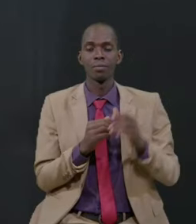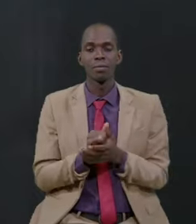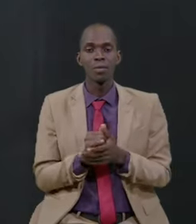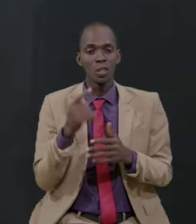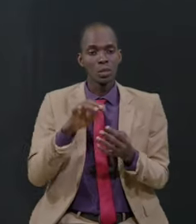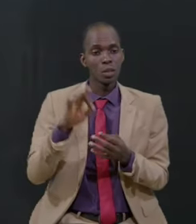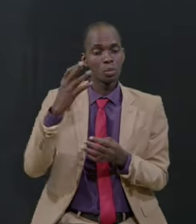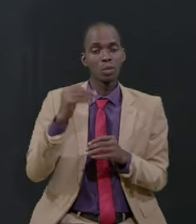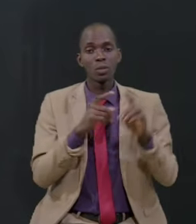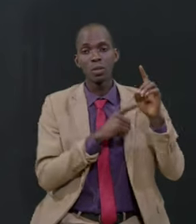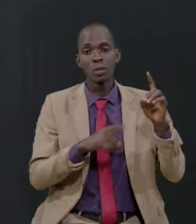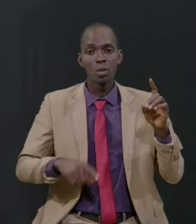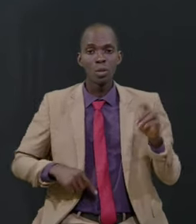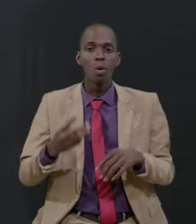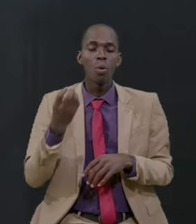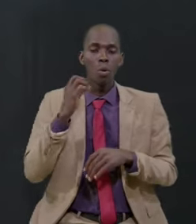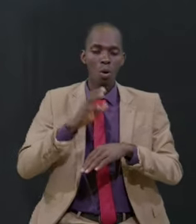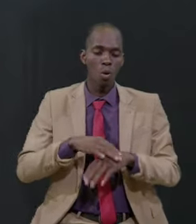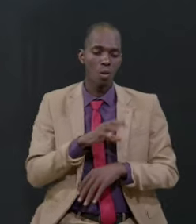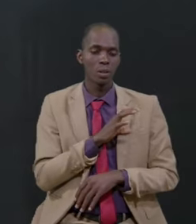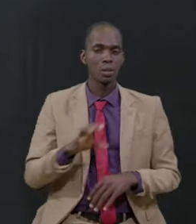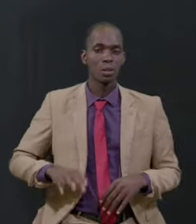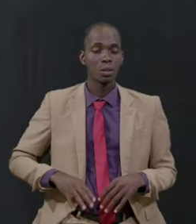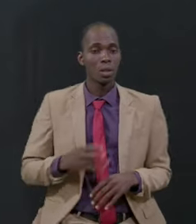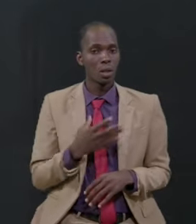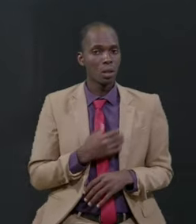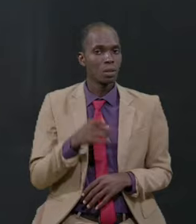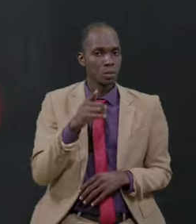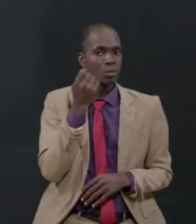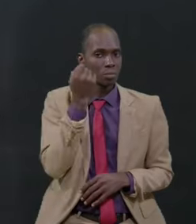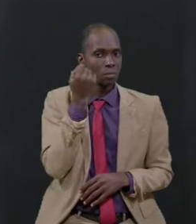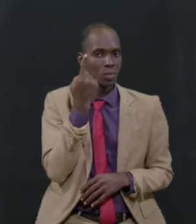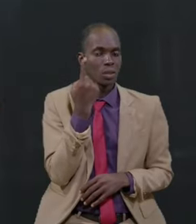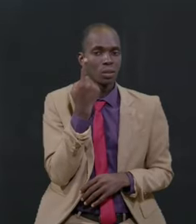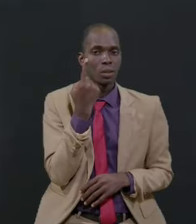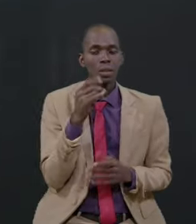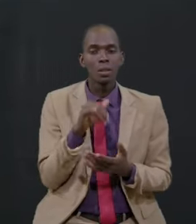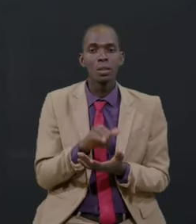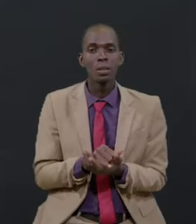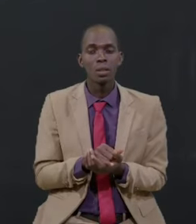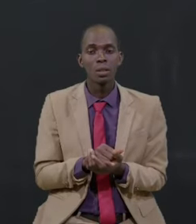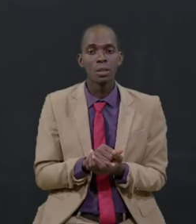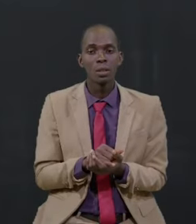Seigneur était sur Christ. Et bien sûr, vous comprenez qu'il est venu.